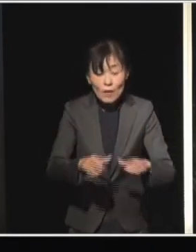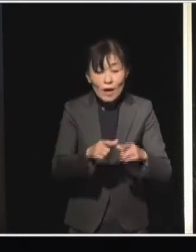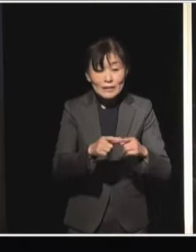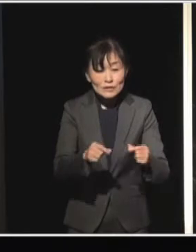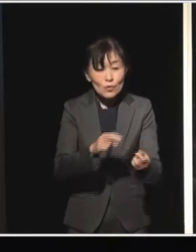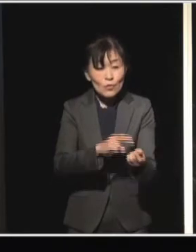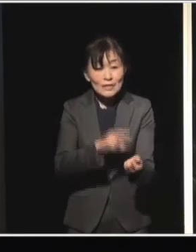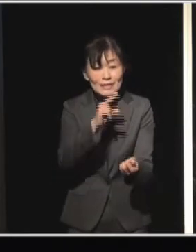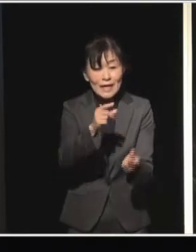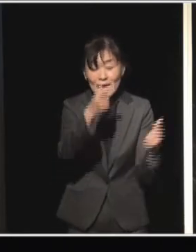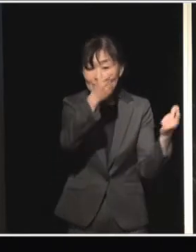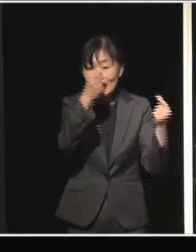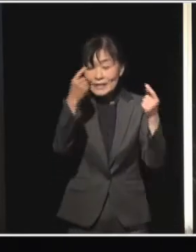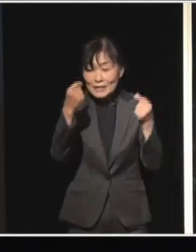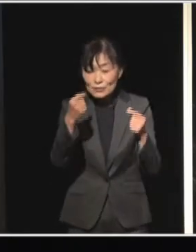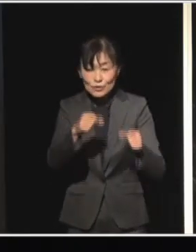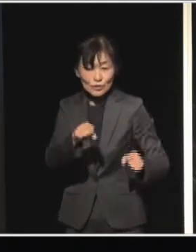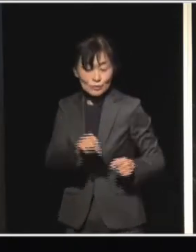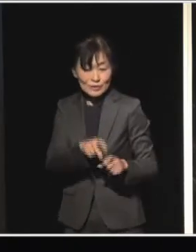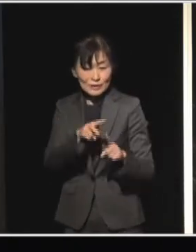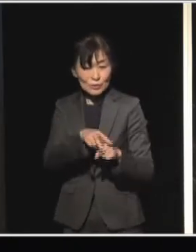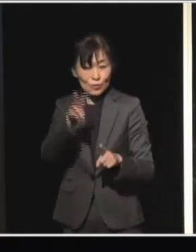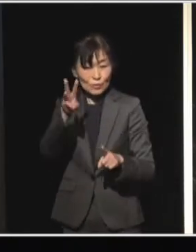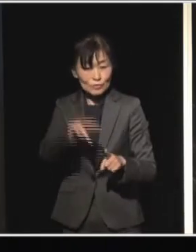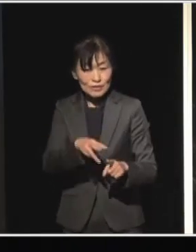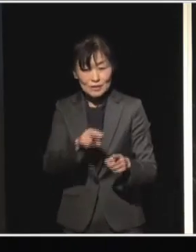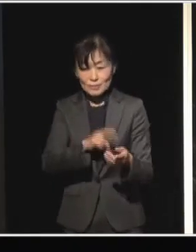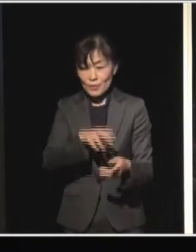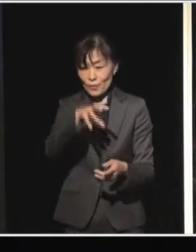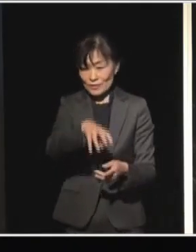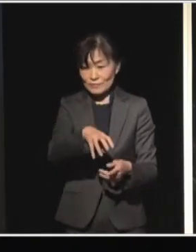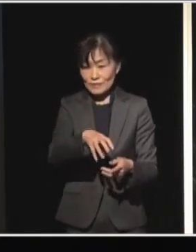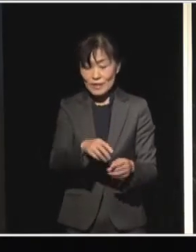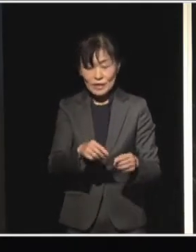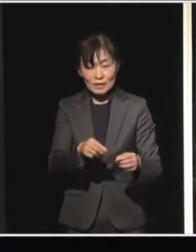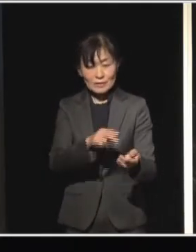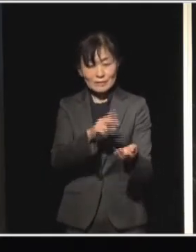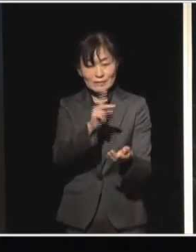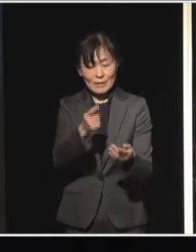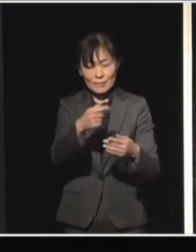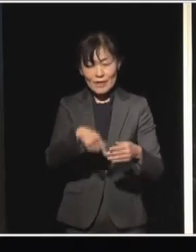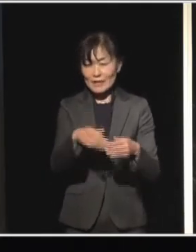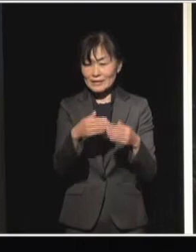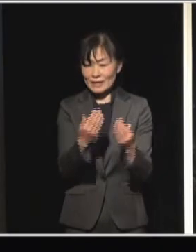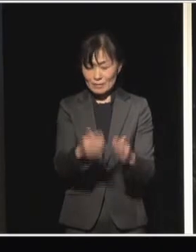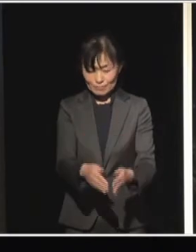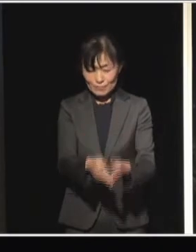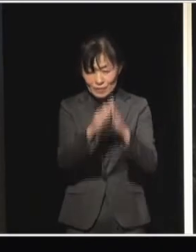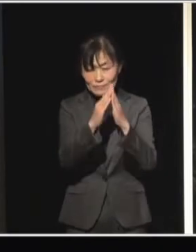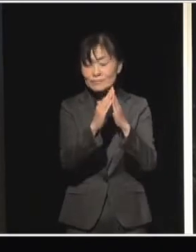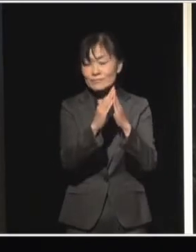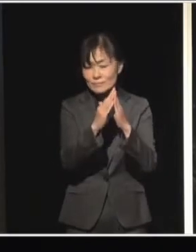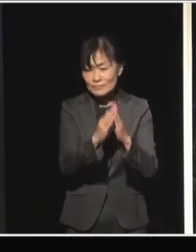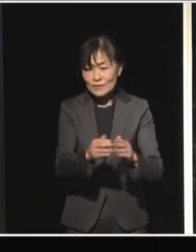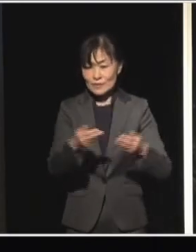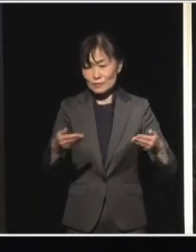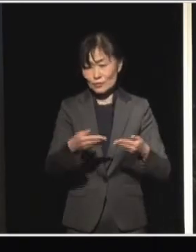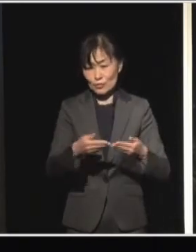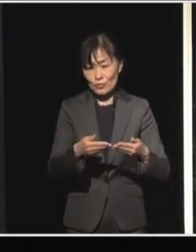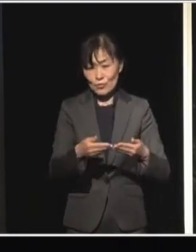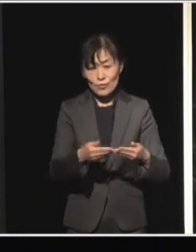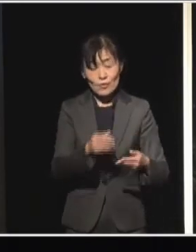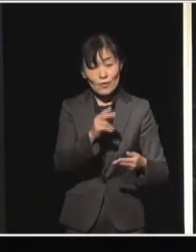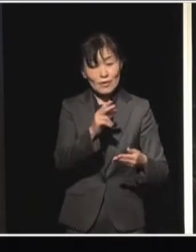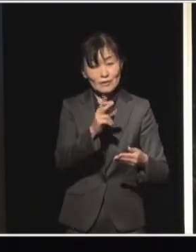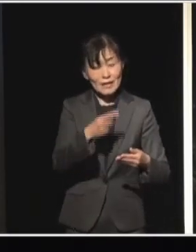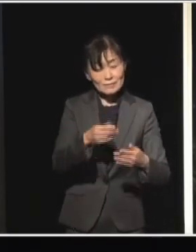内科を立ち上げご活躍されておりますまたがんサバイバー支援などにも積極的に取り組み正しい元